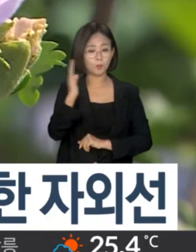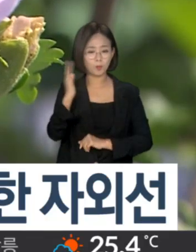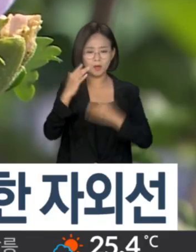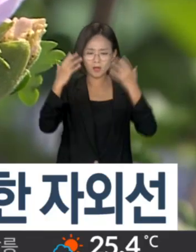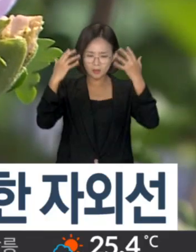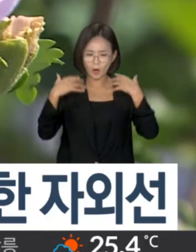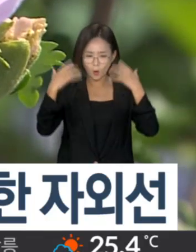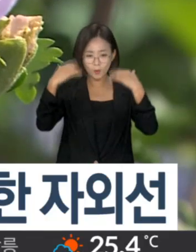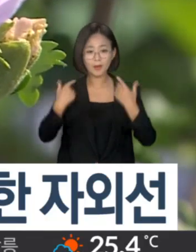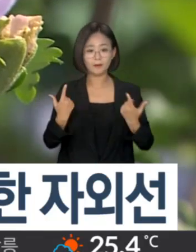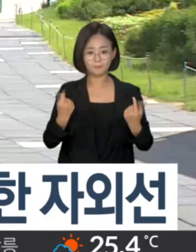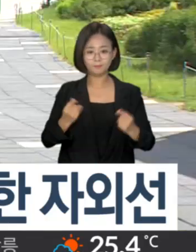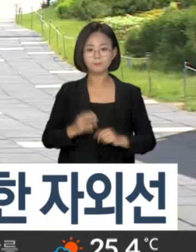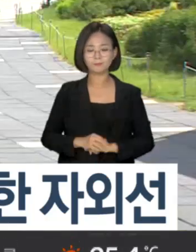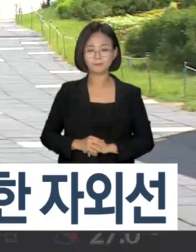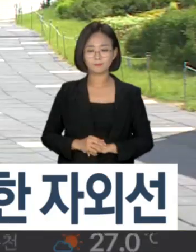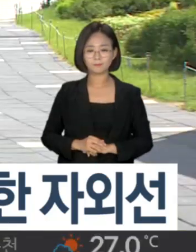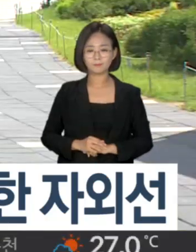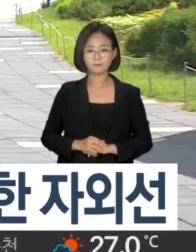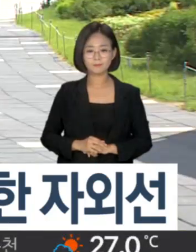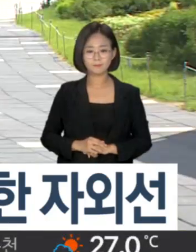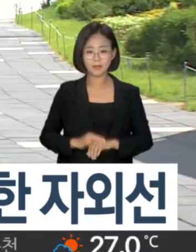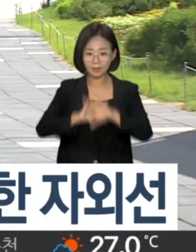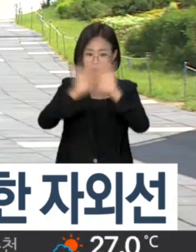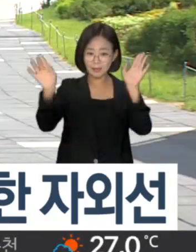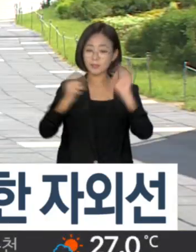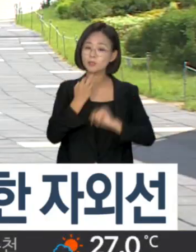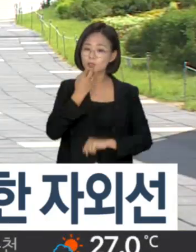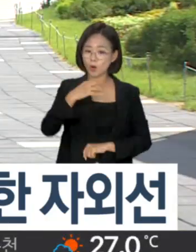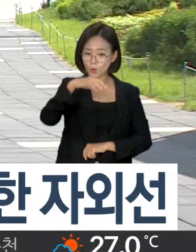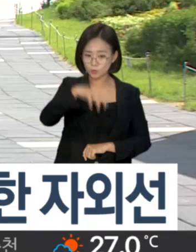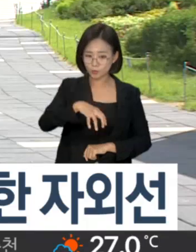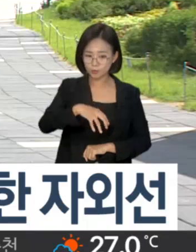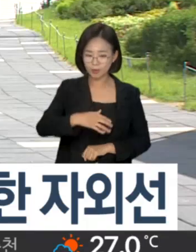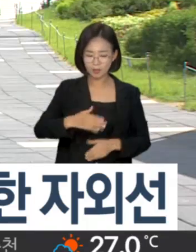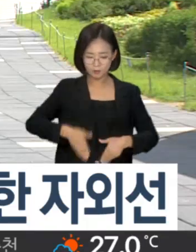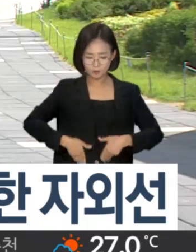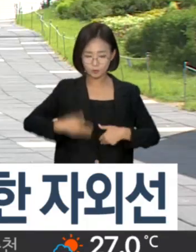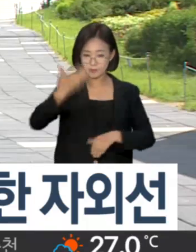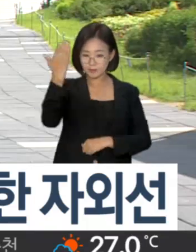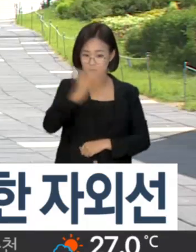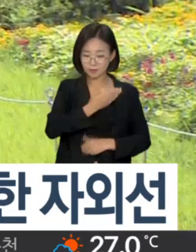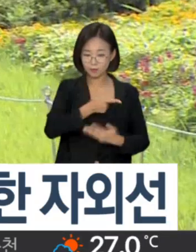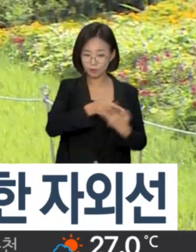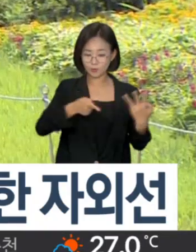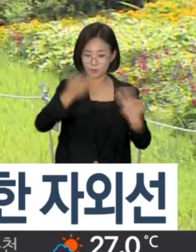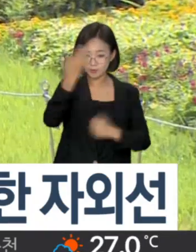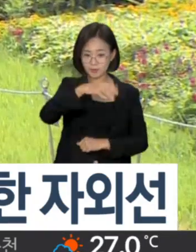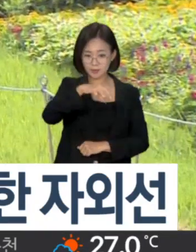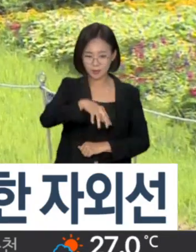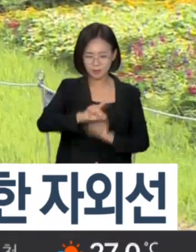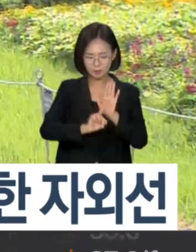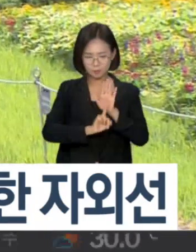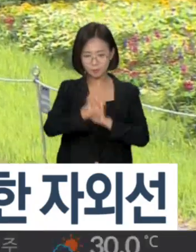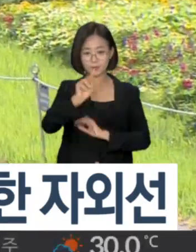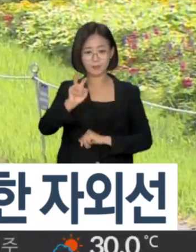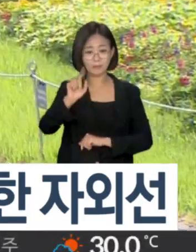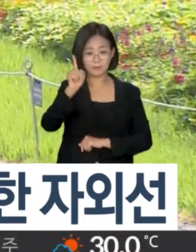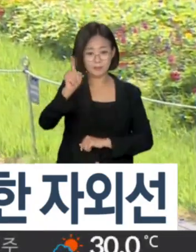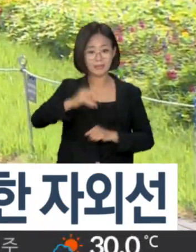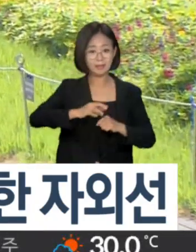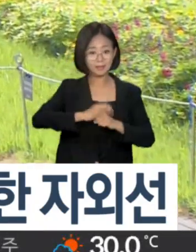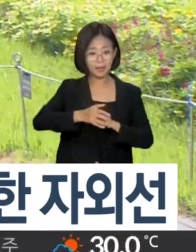넘나드는 무더위가 기승을 부리겠습니다. 한낮에 서울과 춘천, 전주가 31도까지 오르겠고 대구와